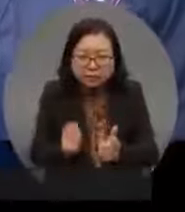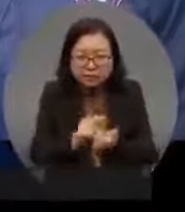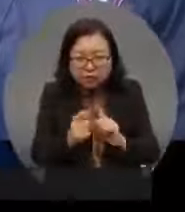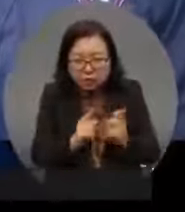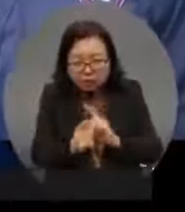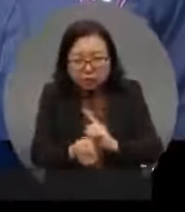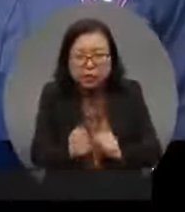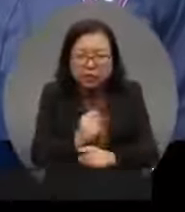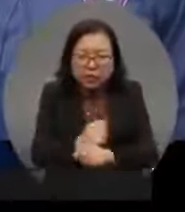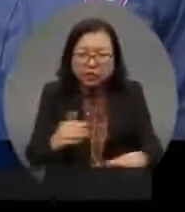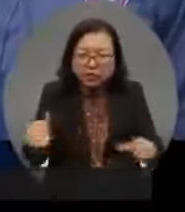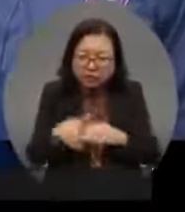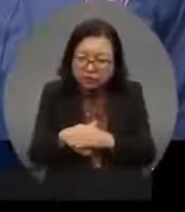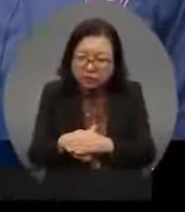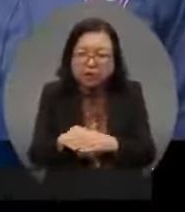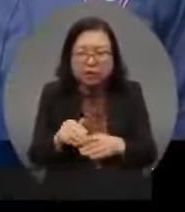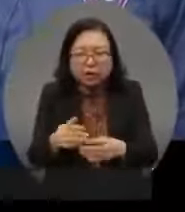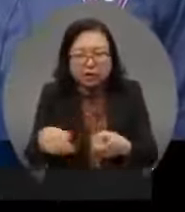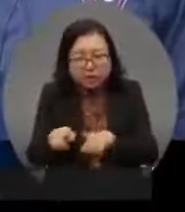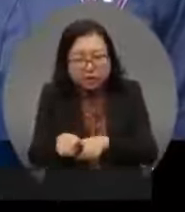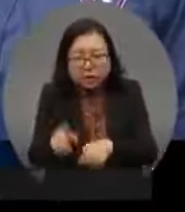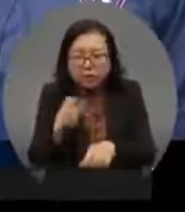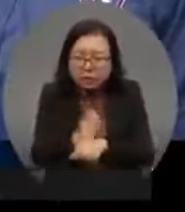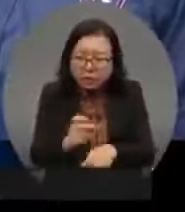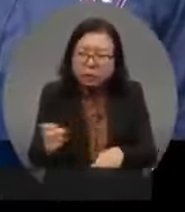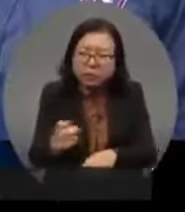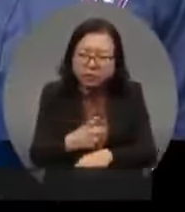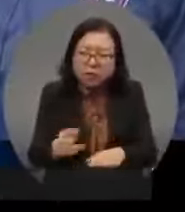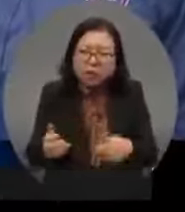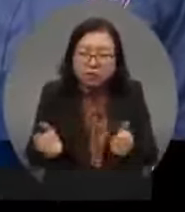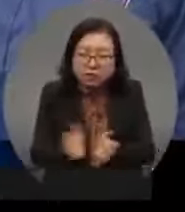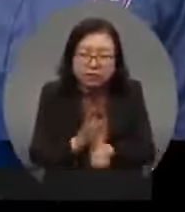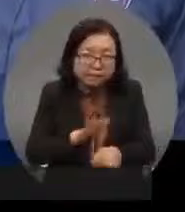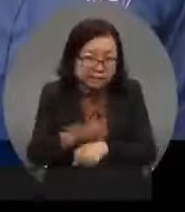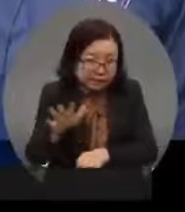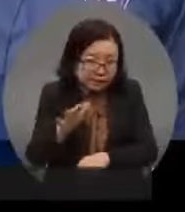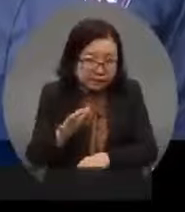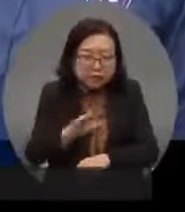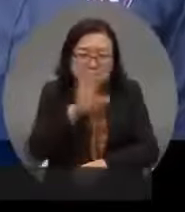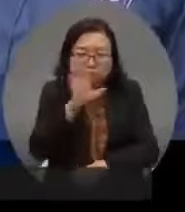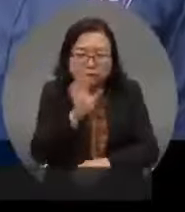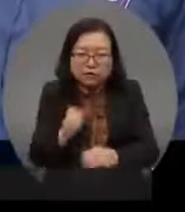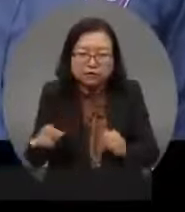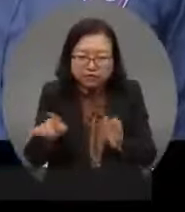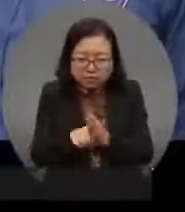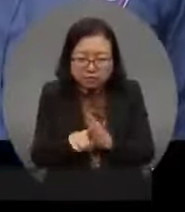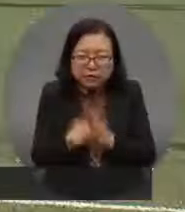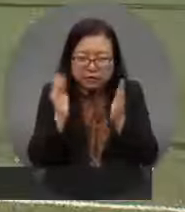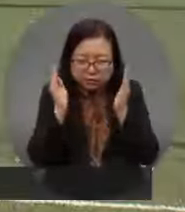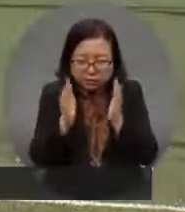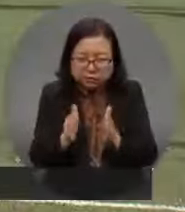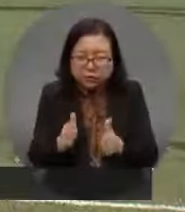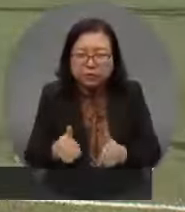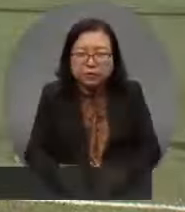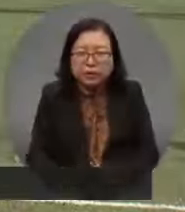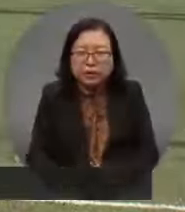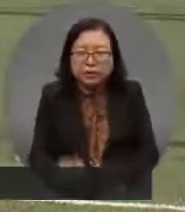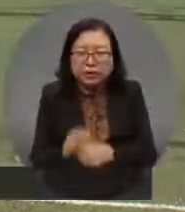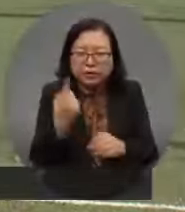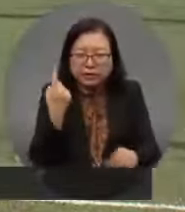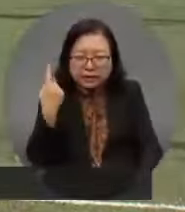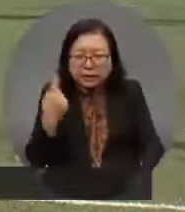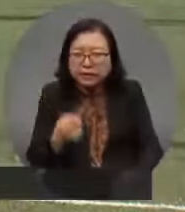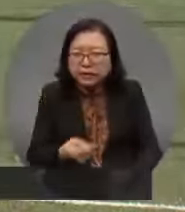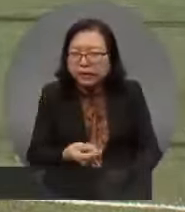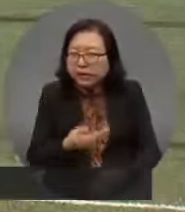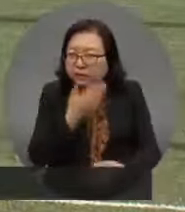팀의 플레이 스타일 그런 거를 적응하는 데 주안점을 줬던 것 같고요. 지난해 주력